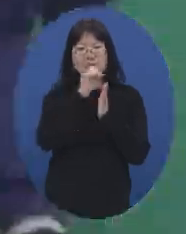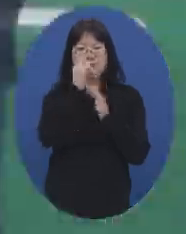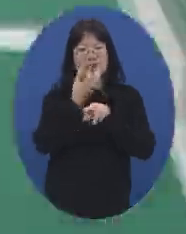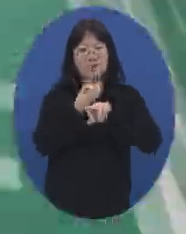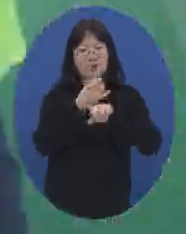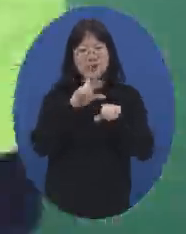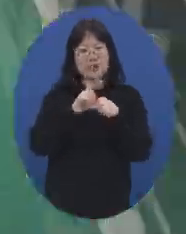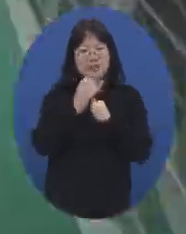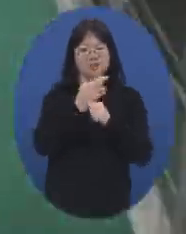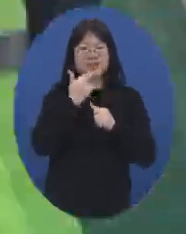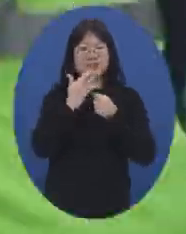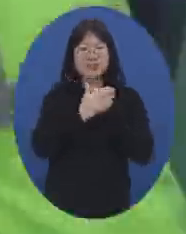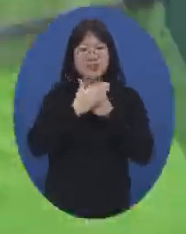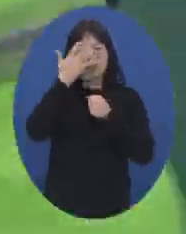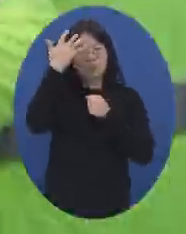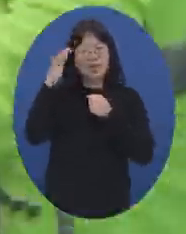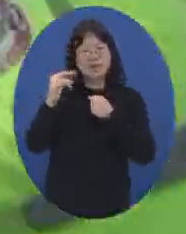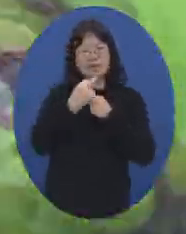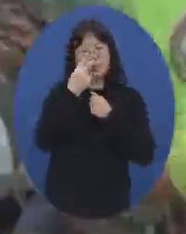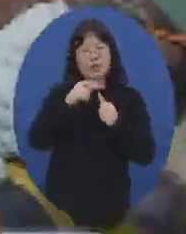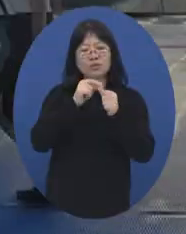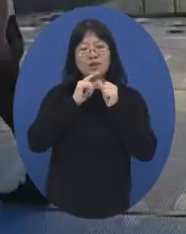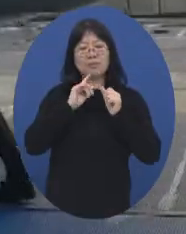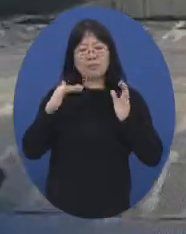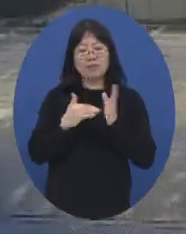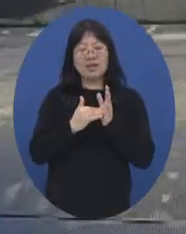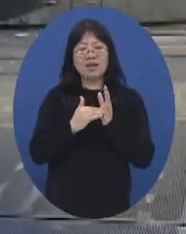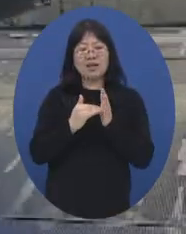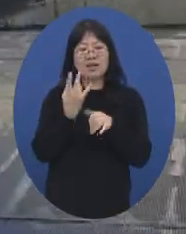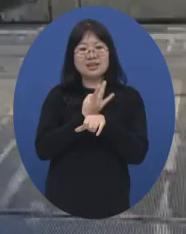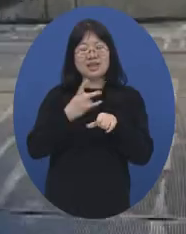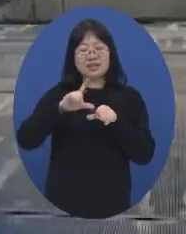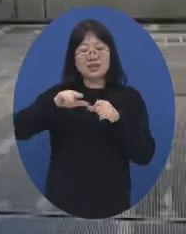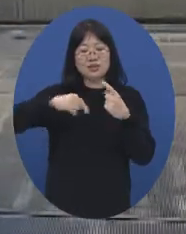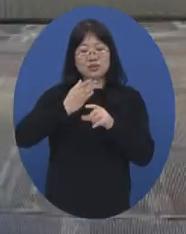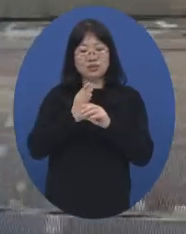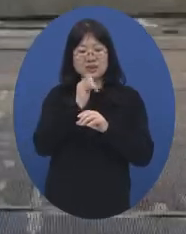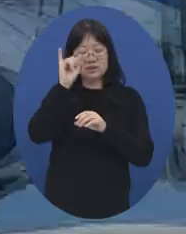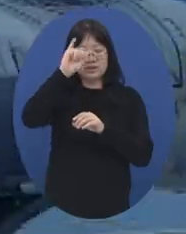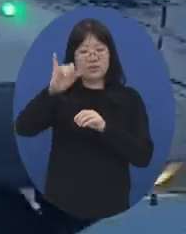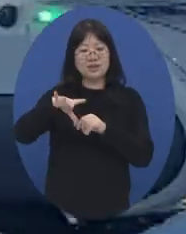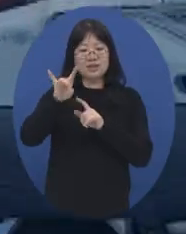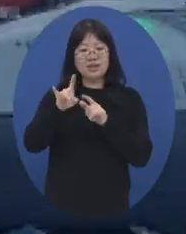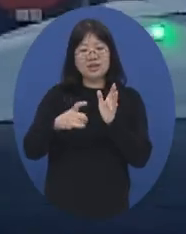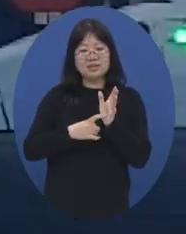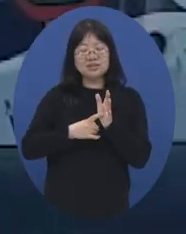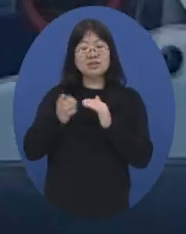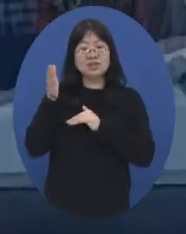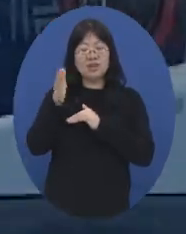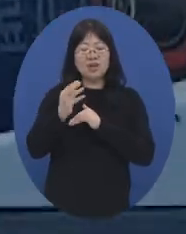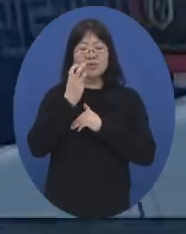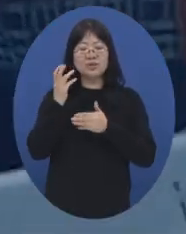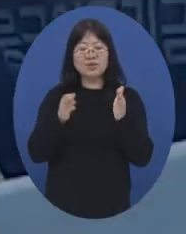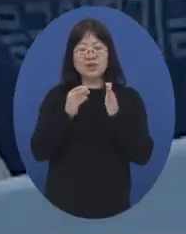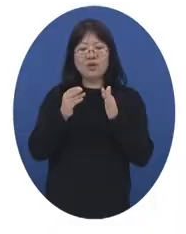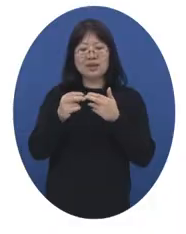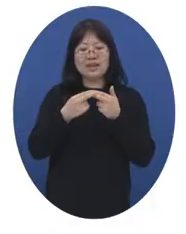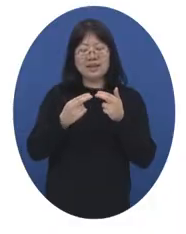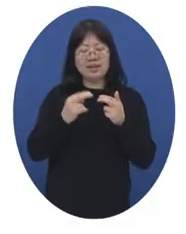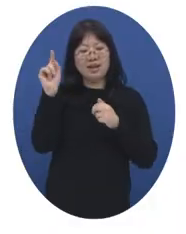놓치지 않은 덕에 무사히 목숨을 구할 수 있었습니다. 24시간 운영되는 전국 최초 응급의료 전용 경기도